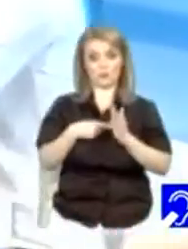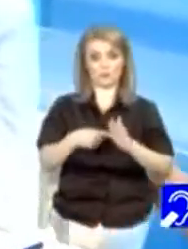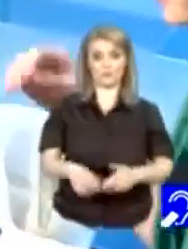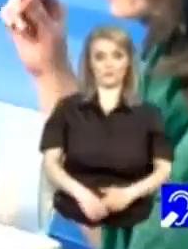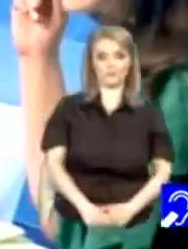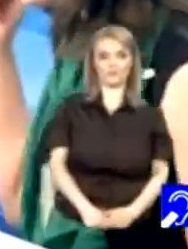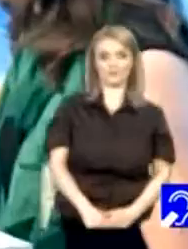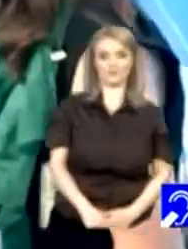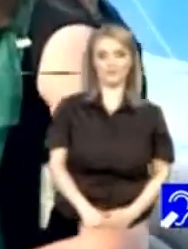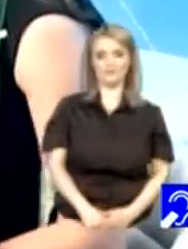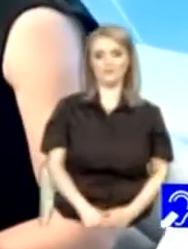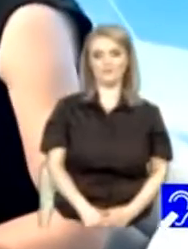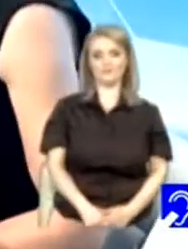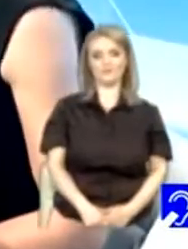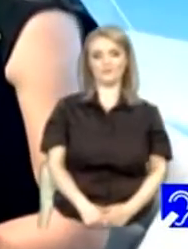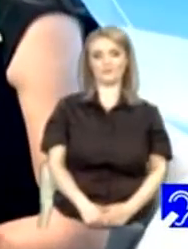să...